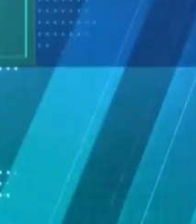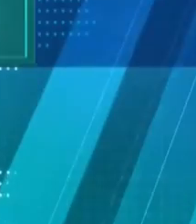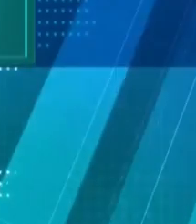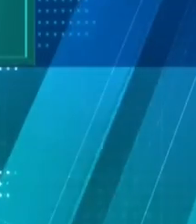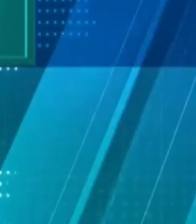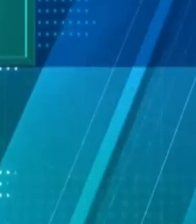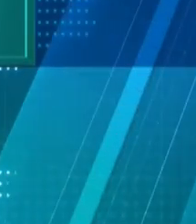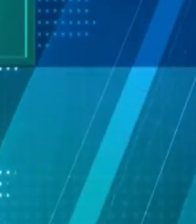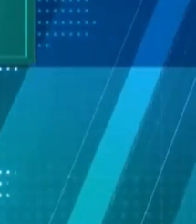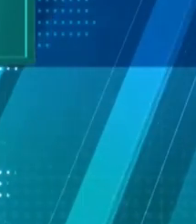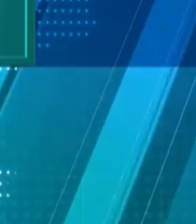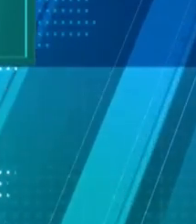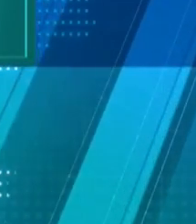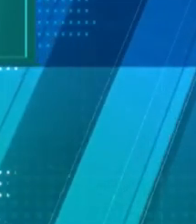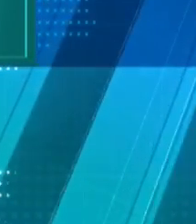Дякую!